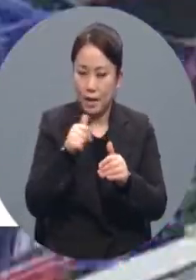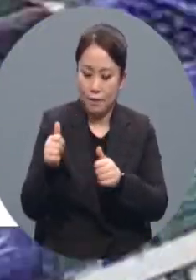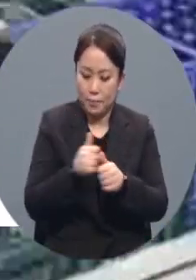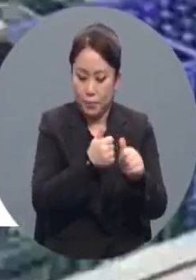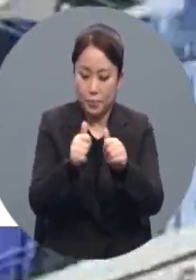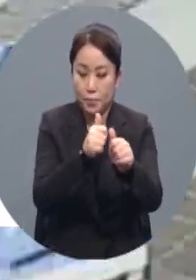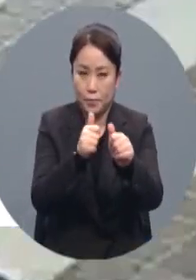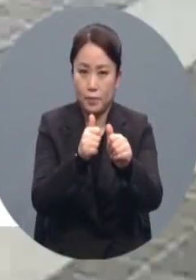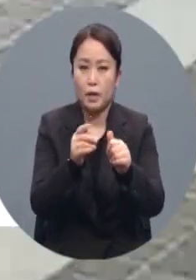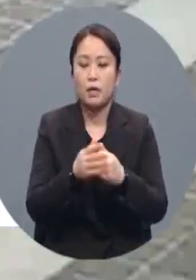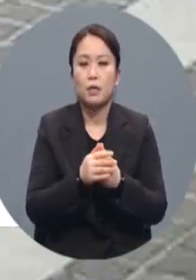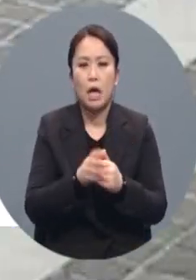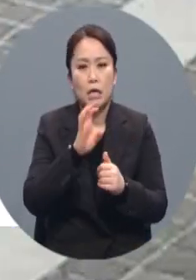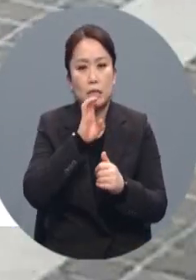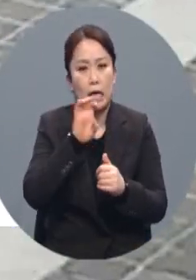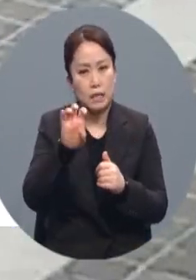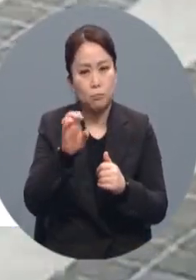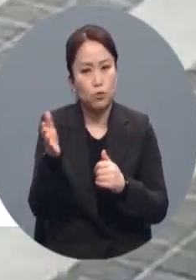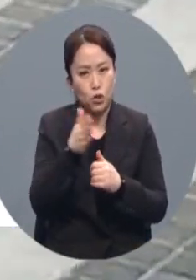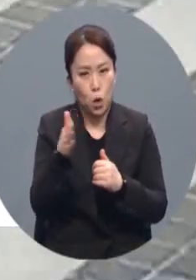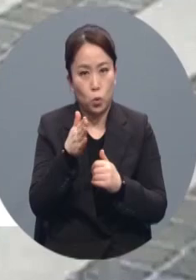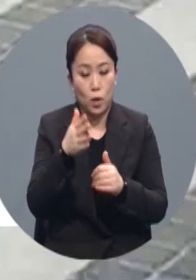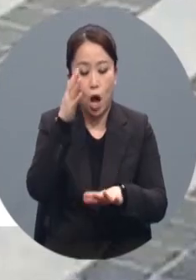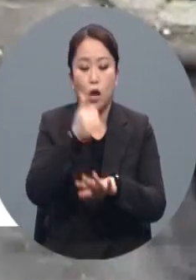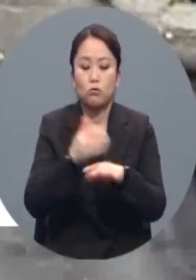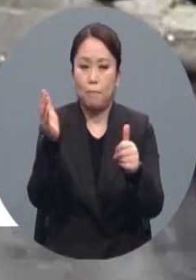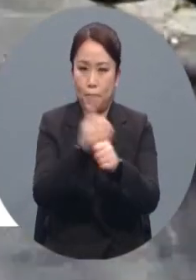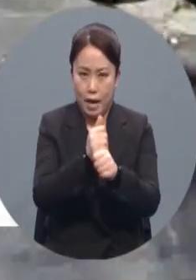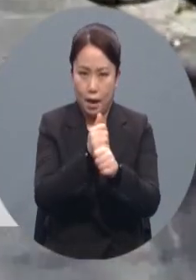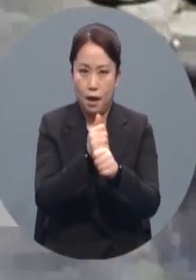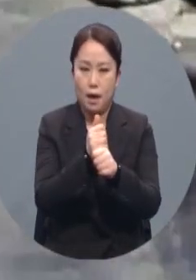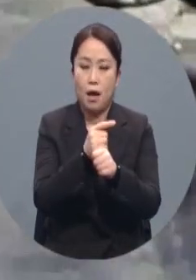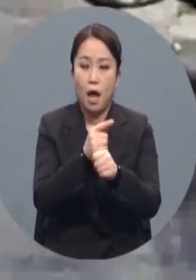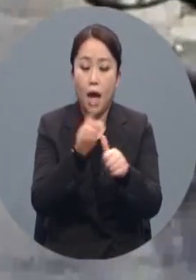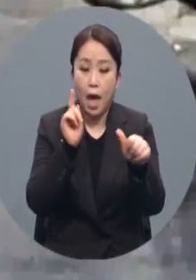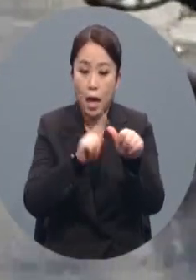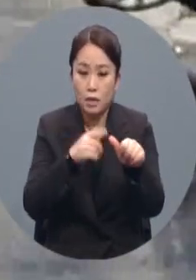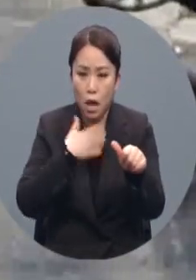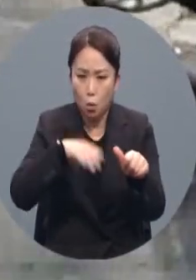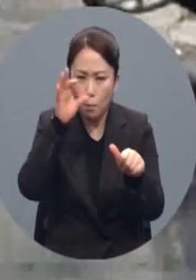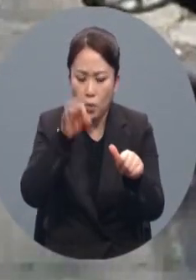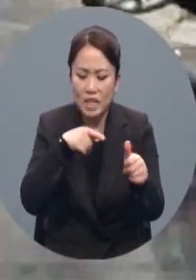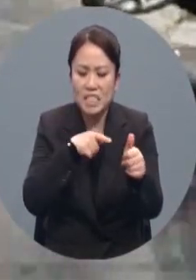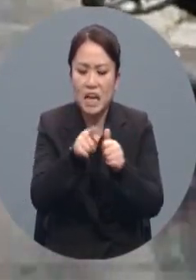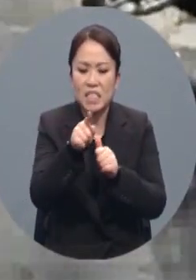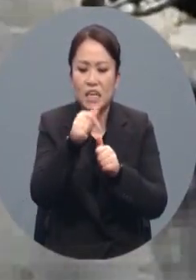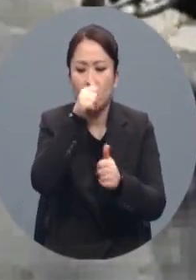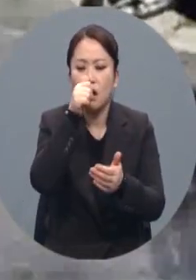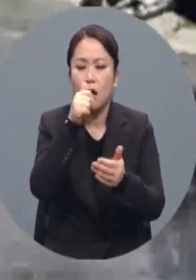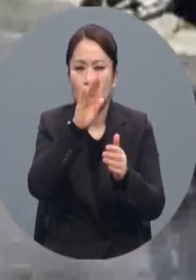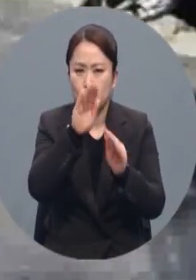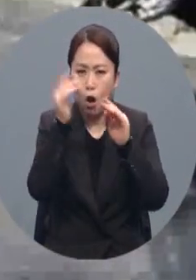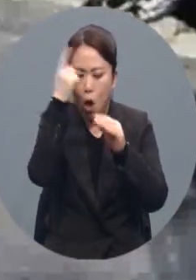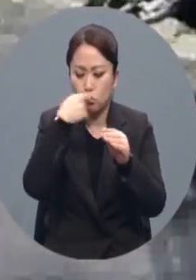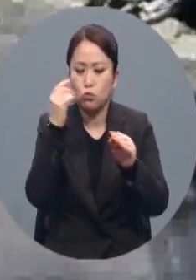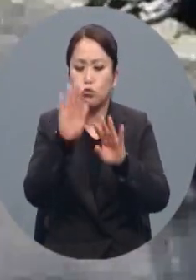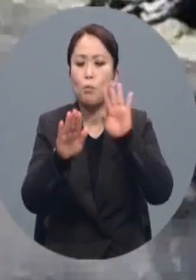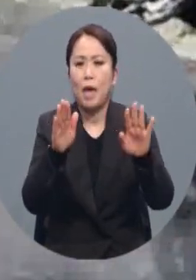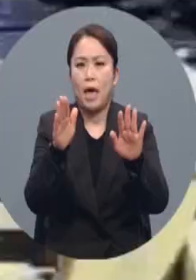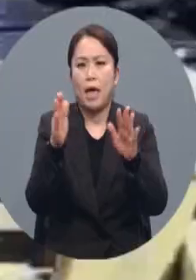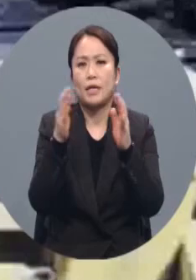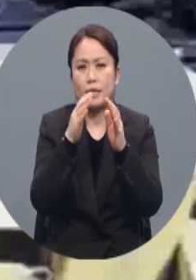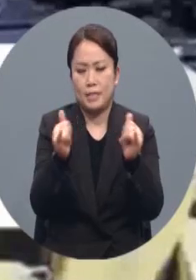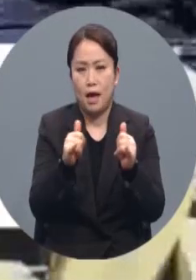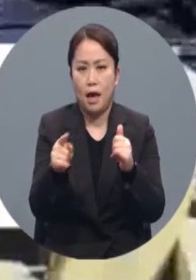뒤를 쫓습니다. 40여 분 만에 결국 붙잡힌 A씨. 알고 보니 살인사건 수배자였습니다. 핑계를